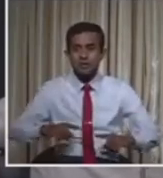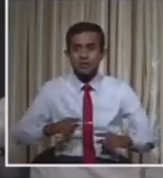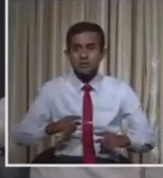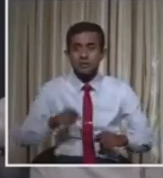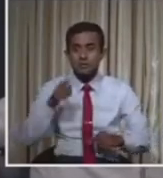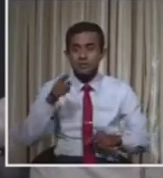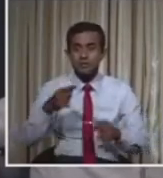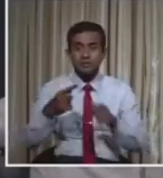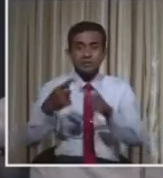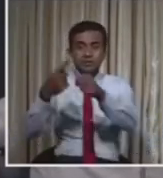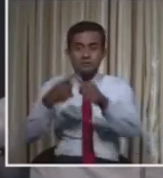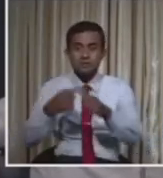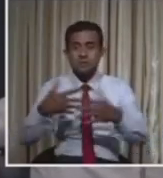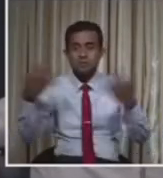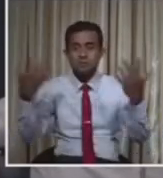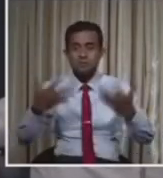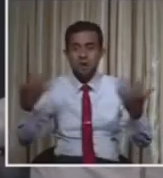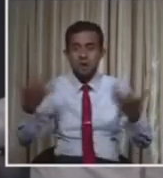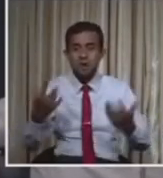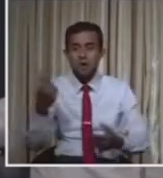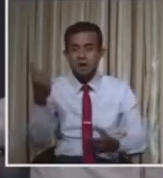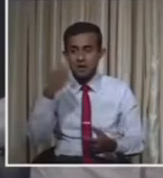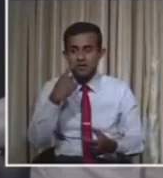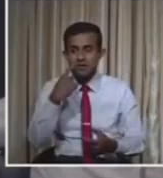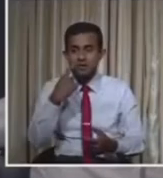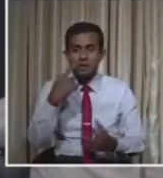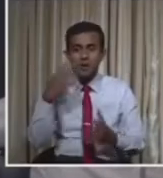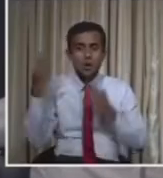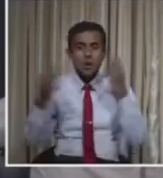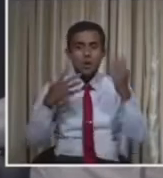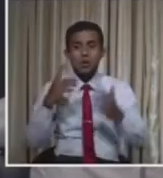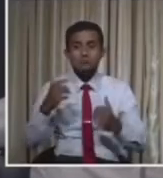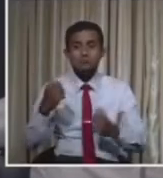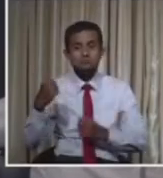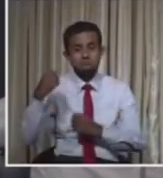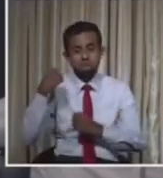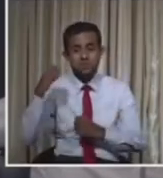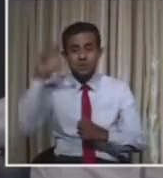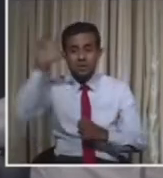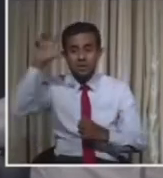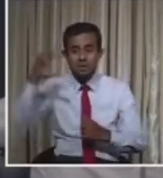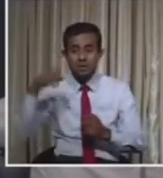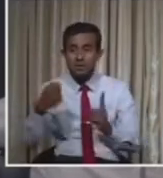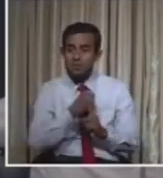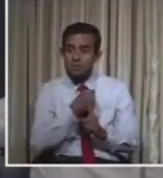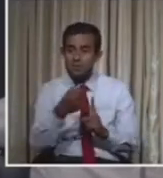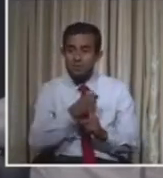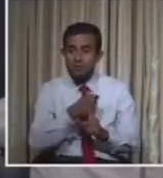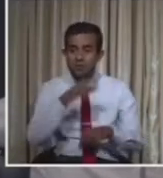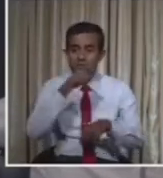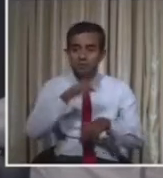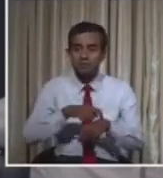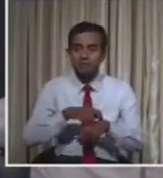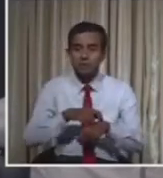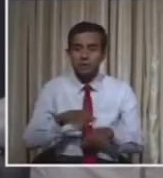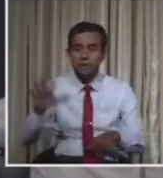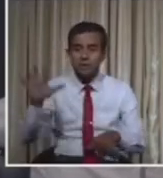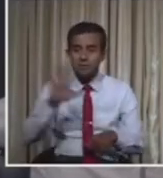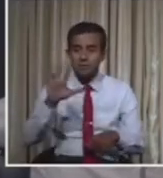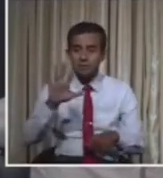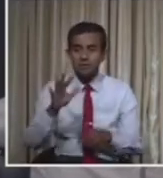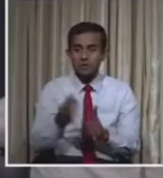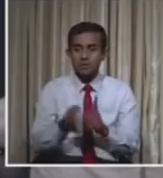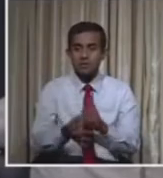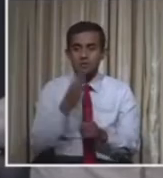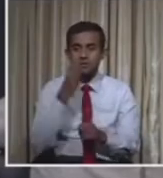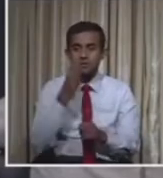ත්‍රස්තවාදයට විසඳුමක් දෙන්න බෑ කියලා කියද්දි ලෝකේ බලවත් රටවල් බලපෑම් කරද්දී පස්වන විධායක